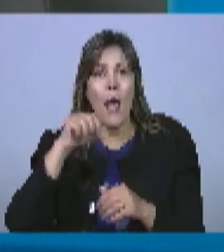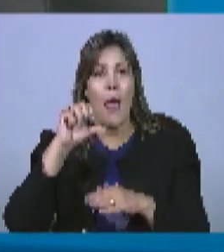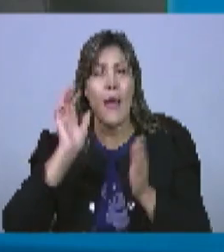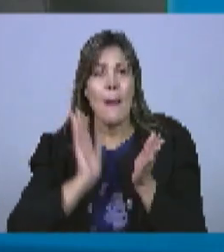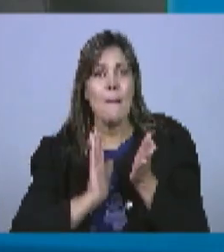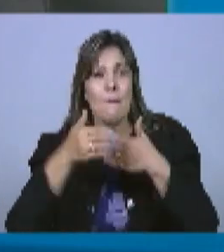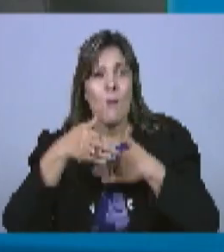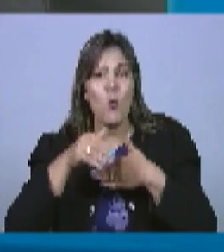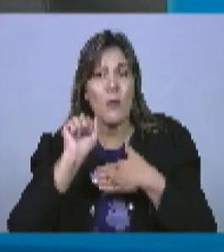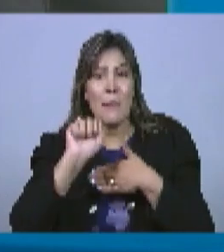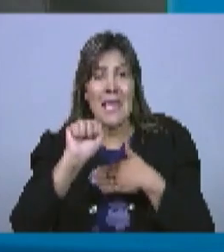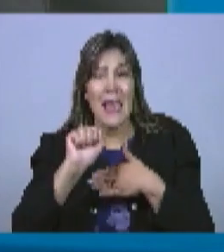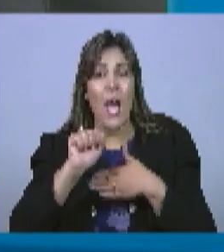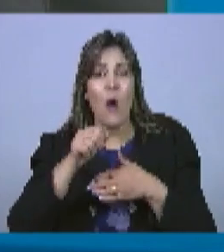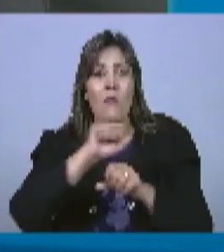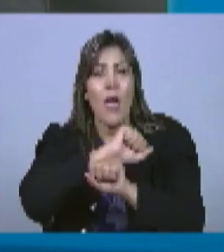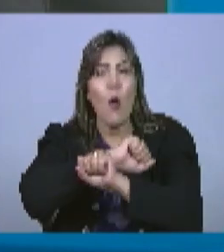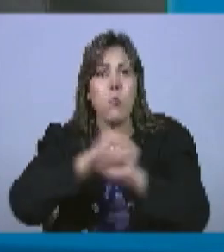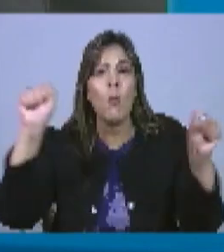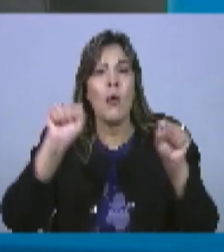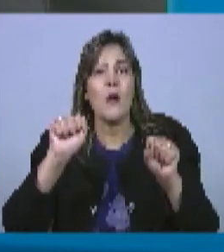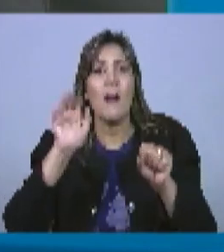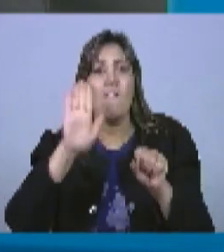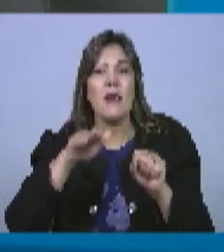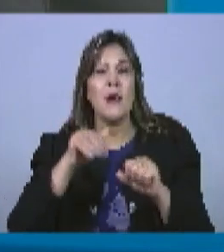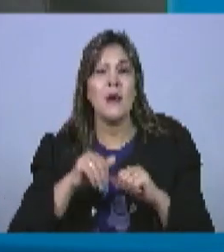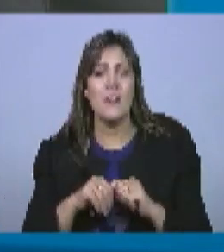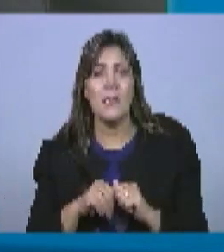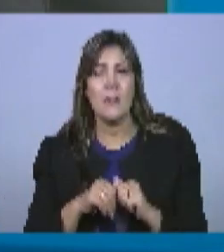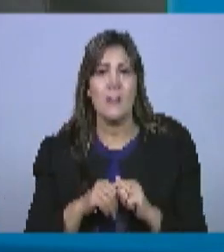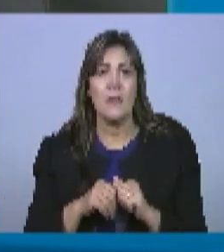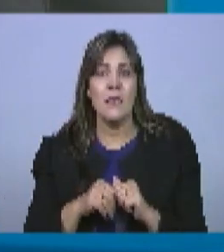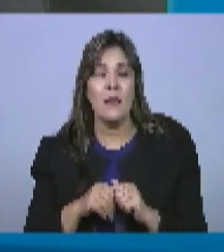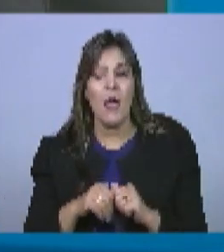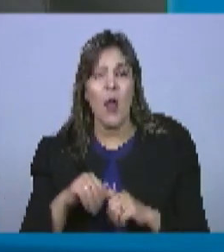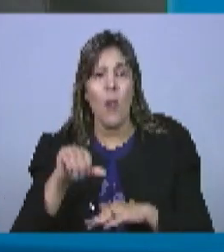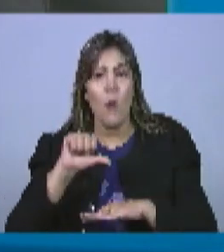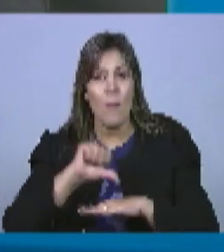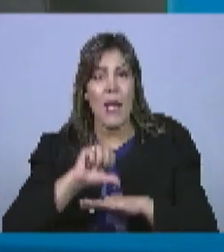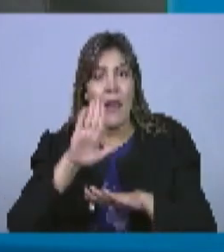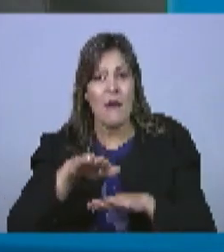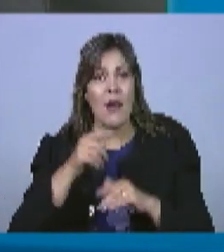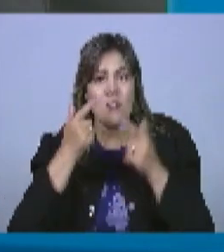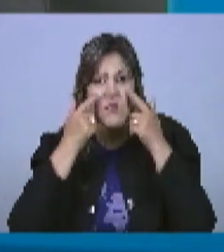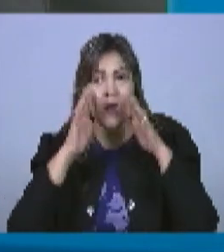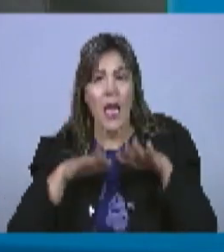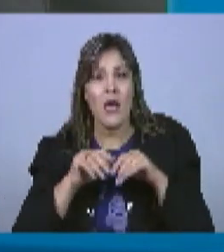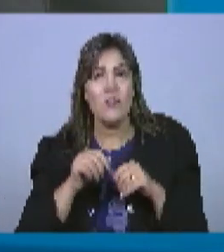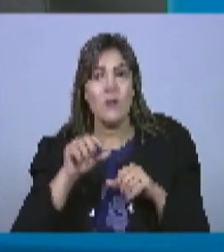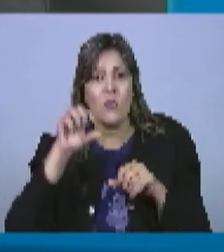الغرفه الذي كان يقيم بها او في مقر اقامته المباشره